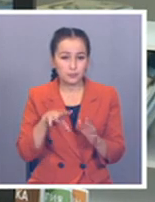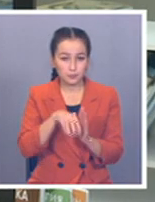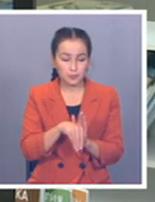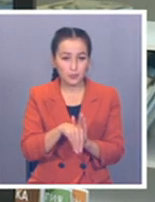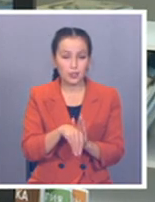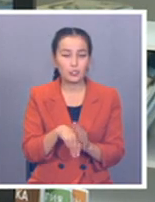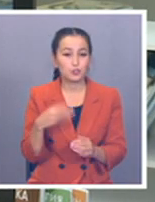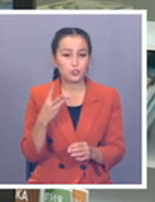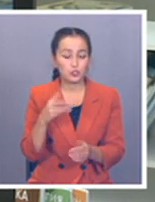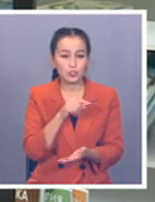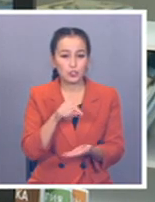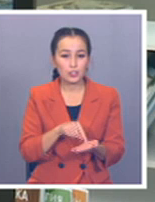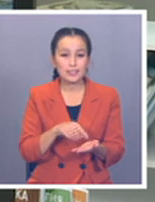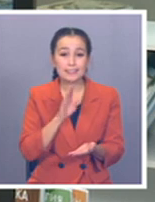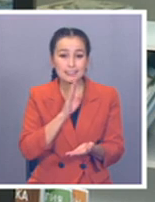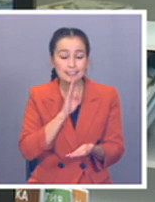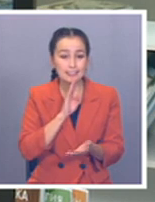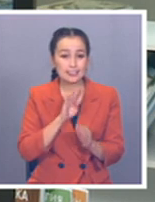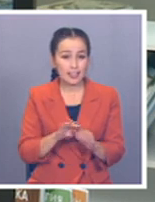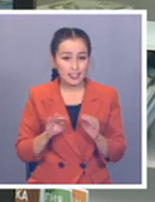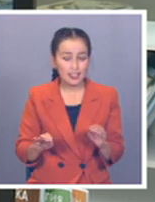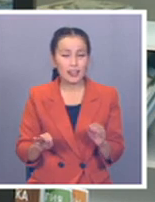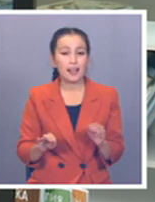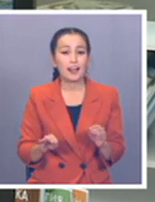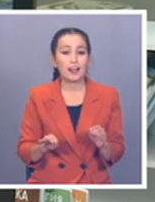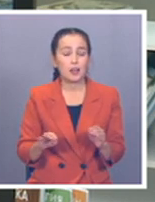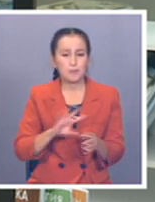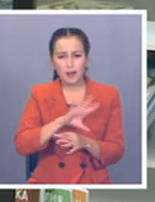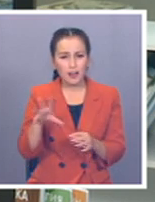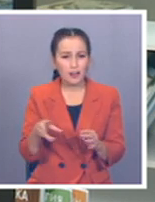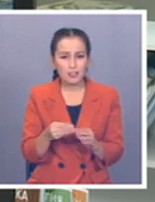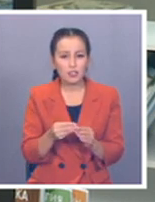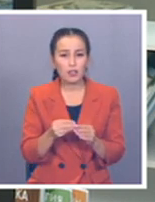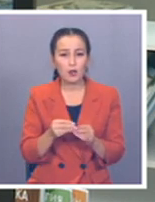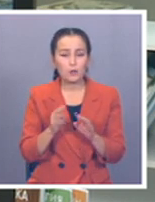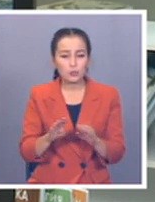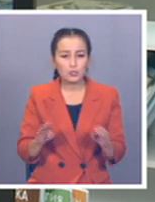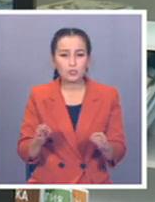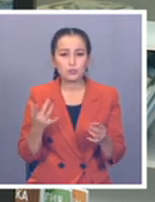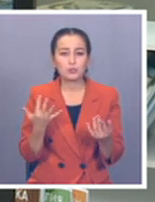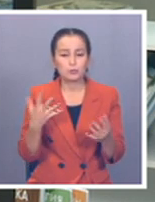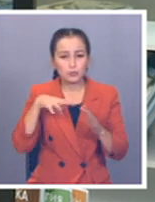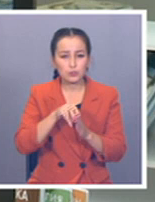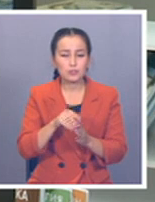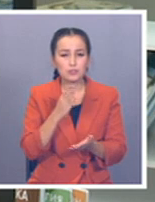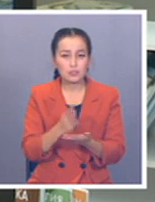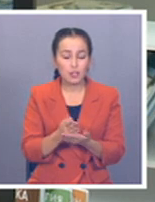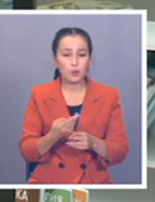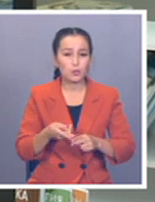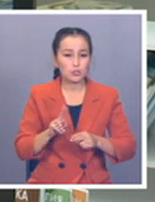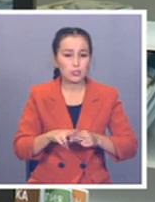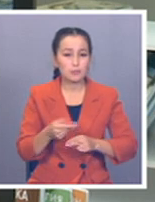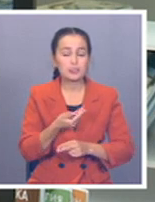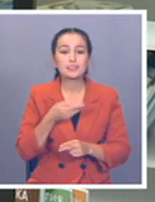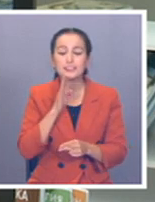Үшінші сұрақ, қыз балалардың саны барлық оқушылар санының қандай бөлігін құрайды? Ол үшін біз қыз